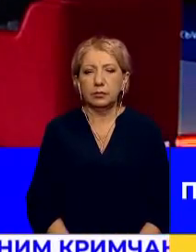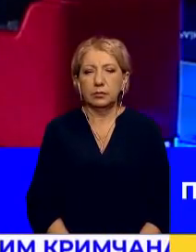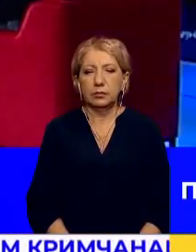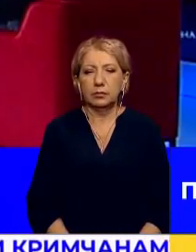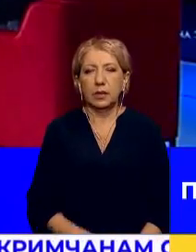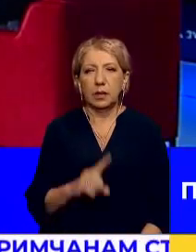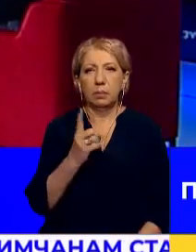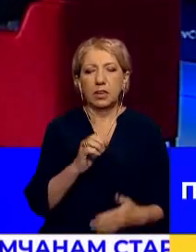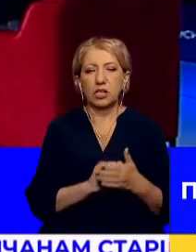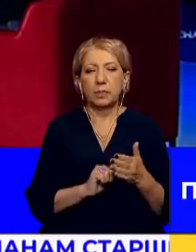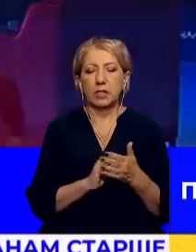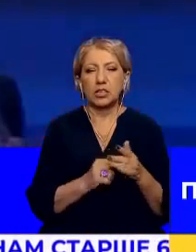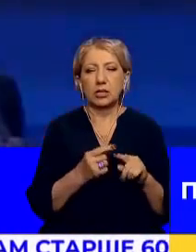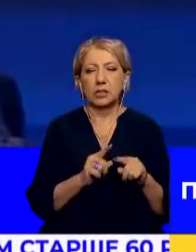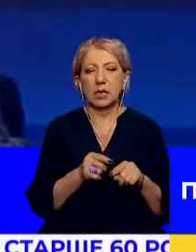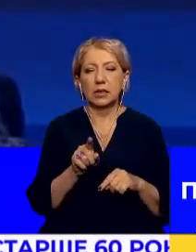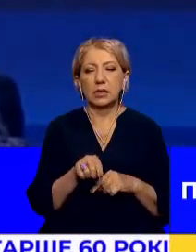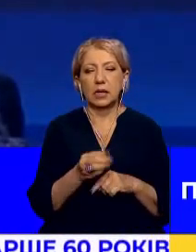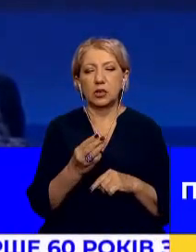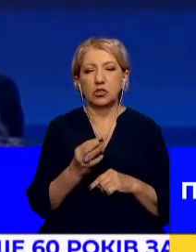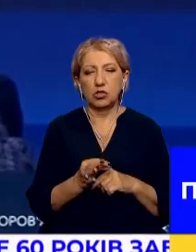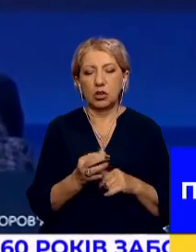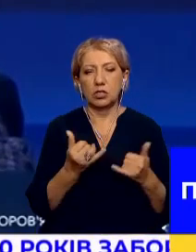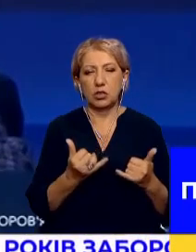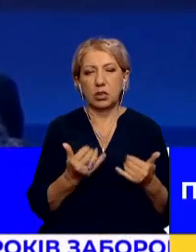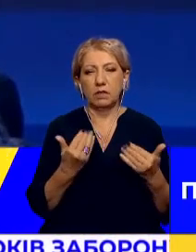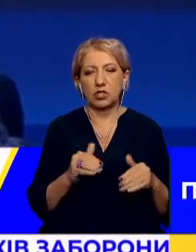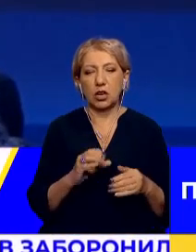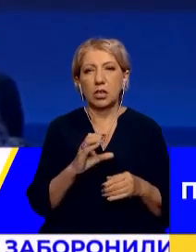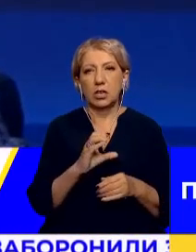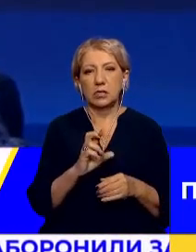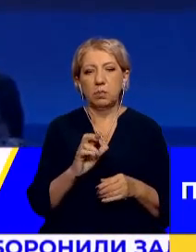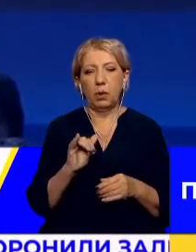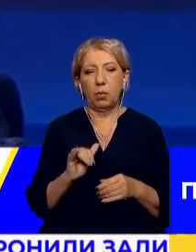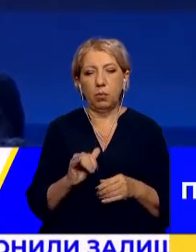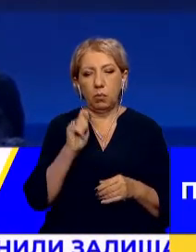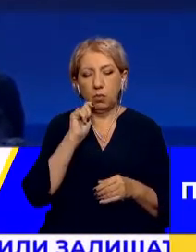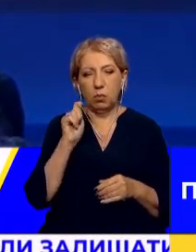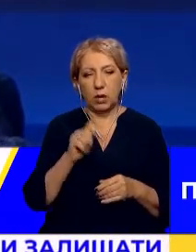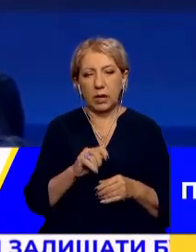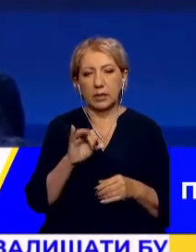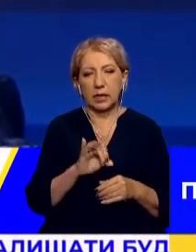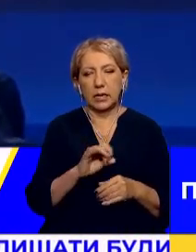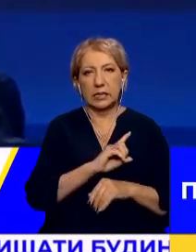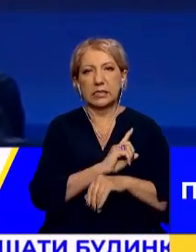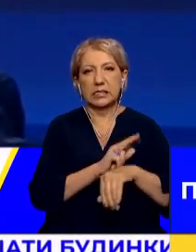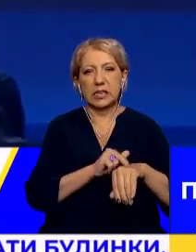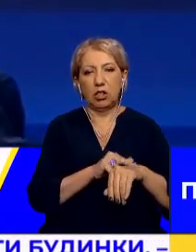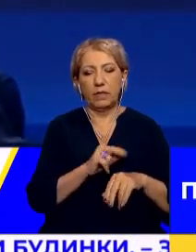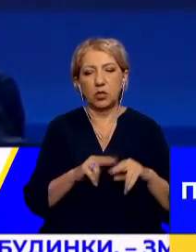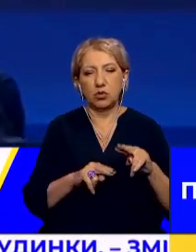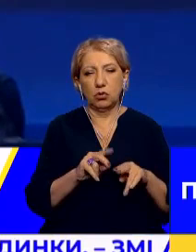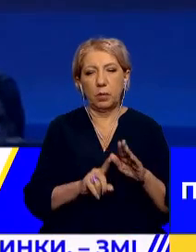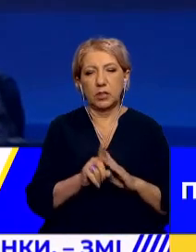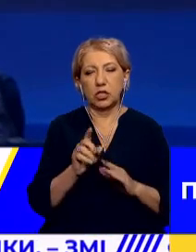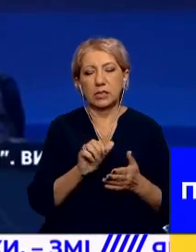Перша причина – це те, що і сьогодні вже Служба безпеки України і силові структури почали займатися